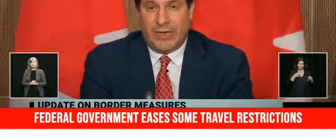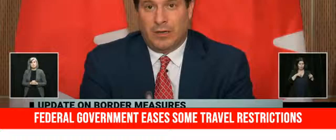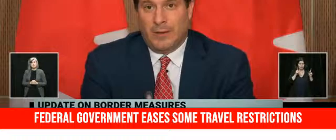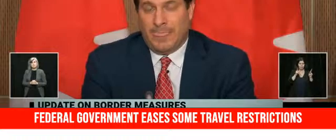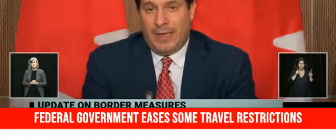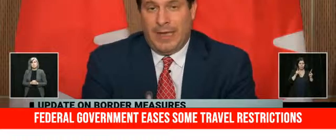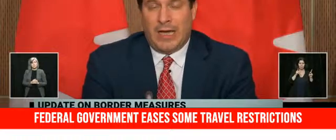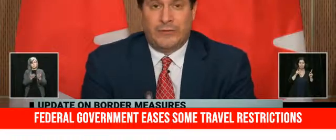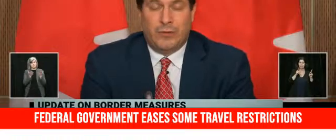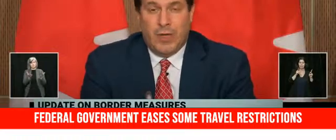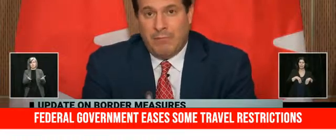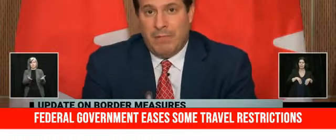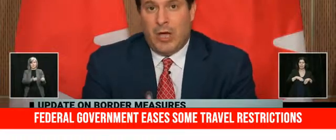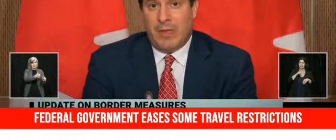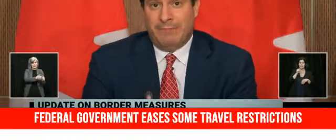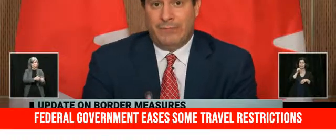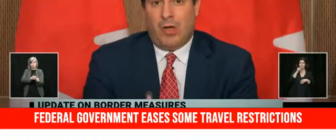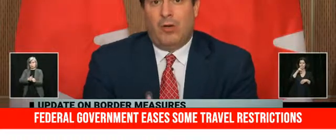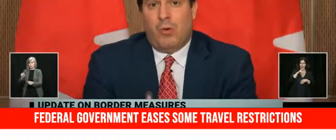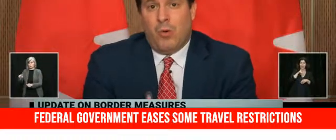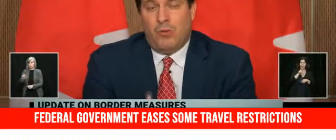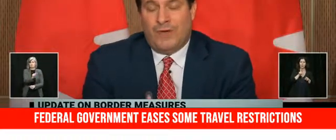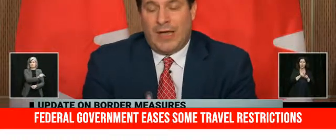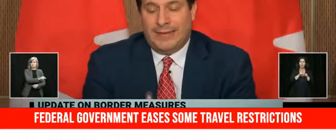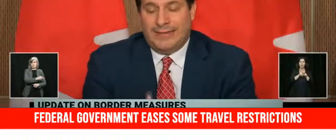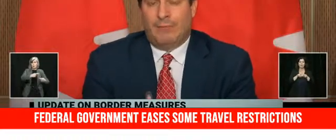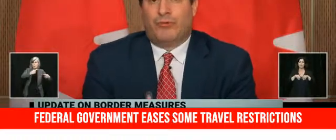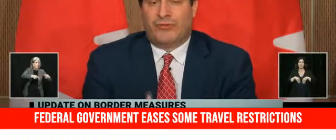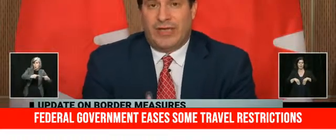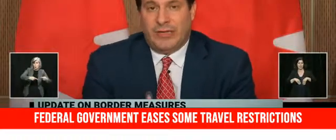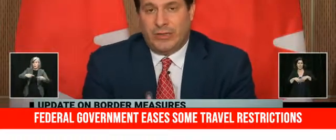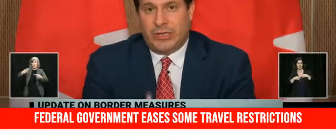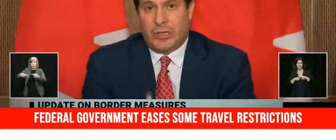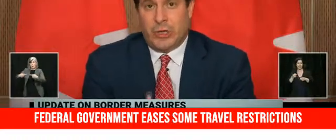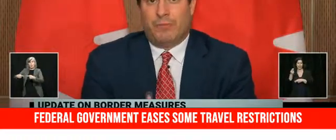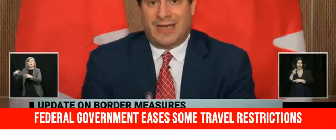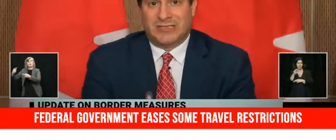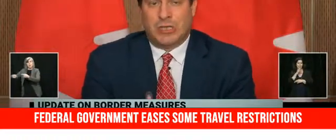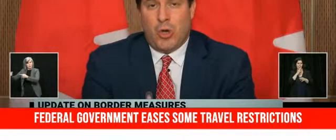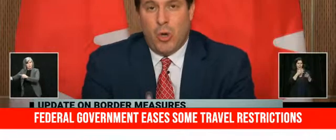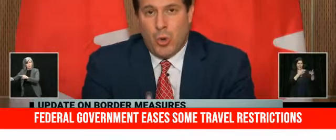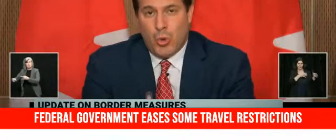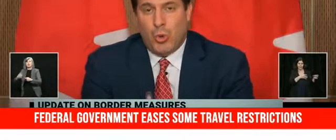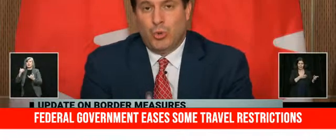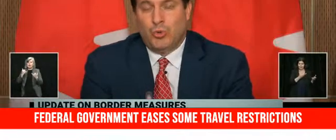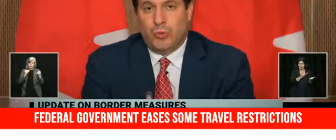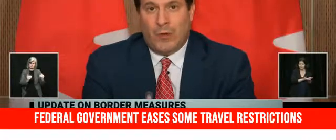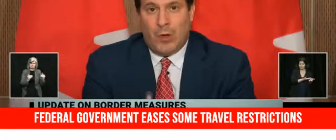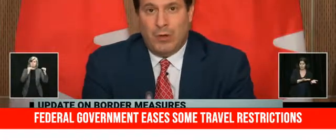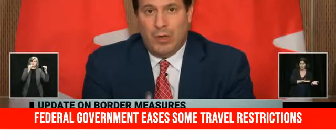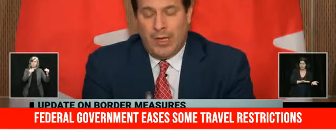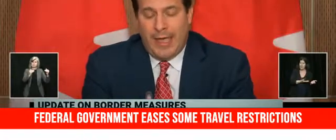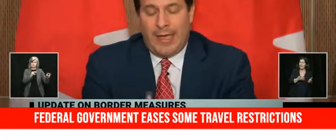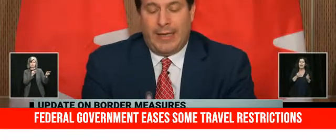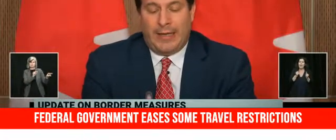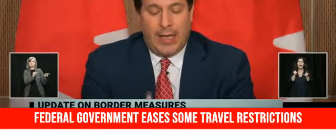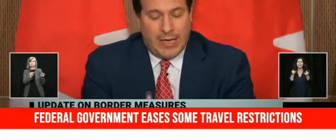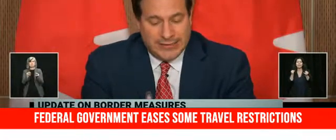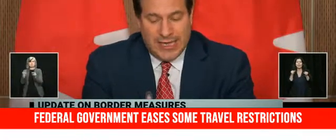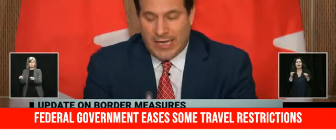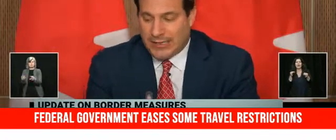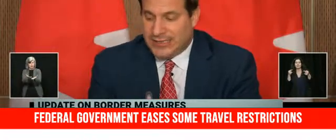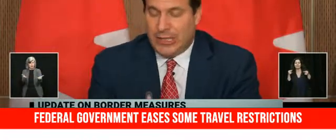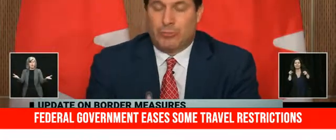ministre Blair et Haidu. Mais en même temps, on va démontrer de compassion où nous pouvons.